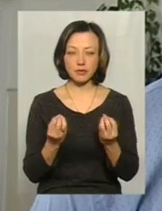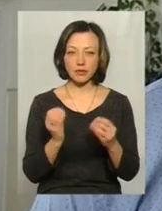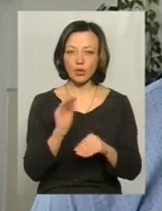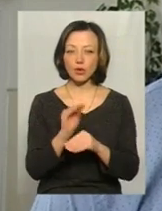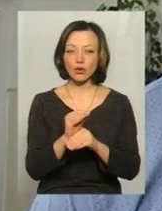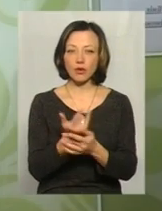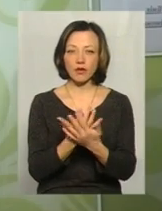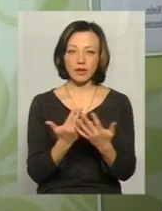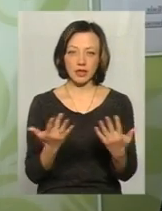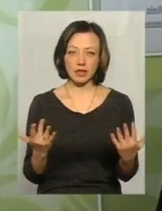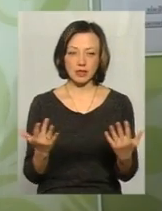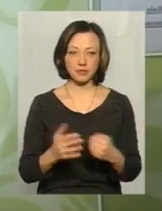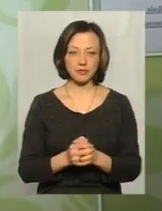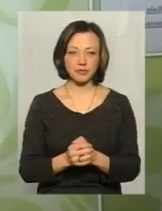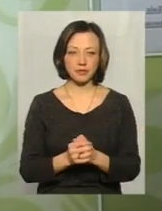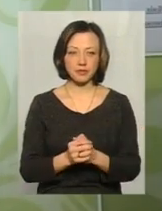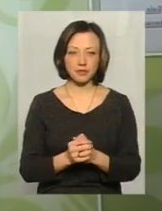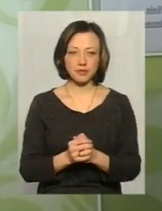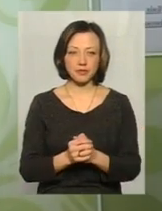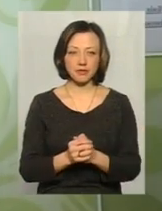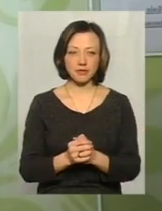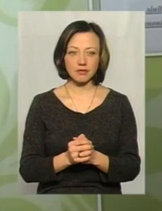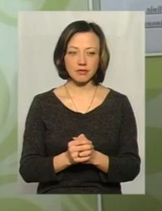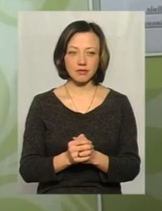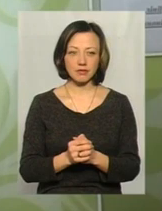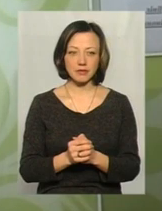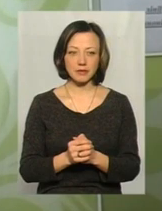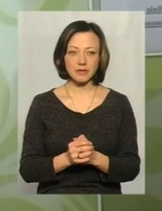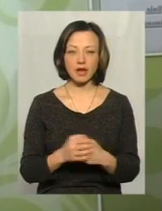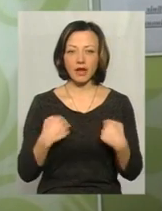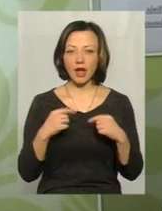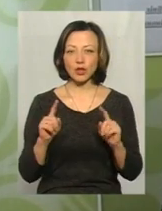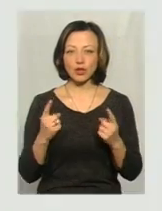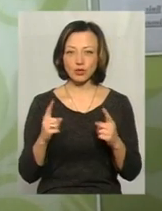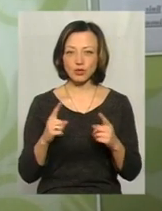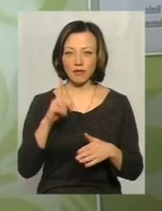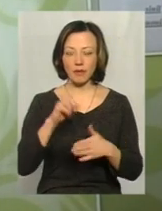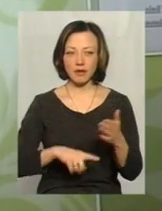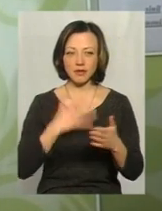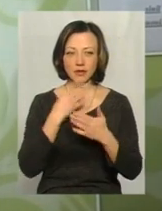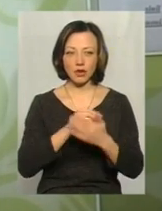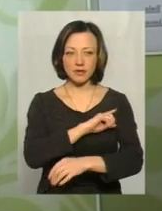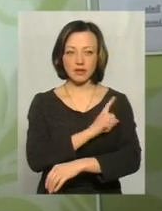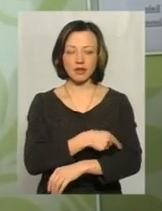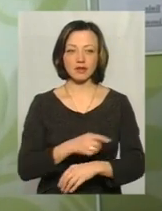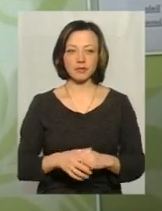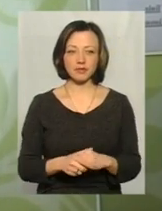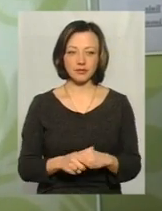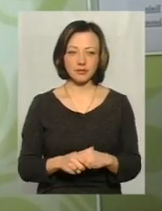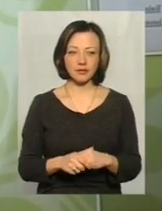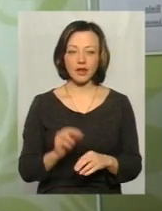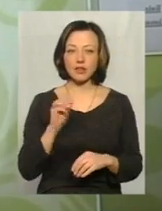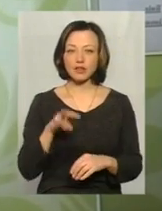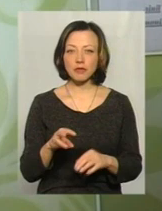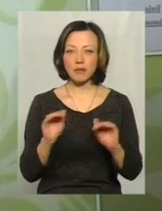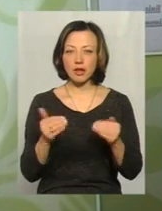додаткові різні. Часто йде самокритика, я не дуже впевнений в своїх силах. Ну, чим менше